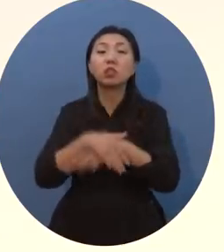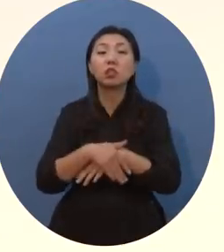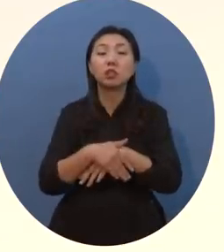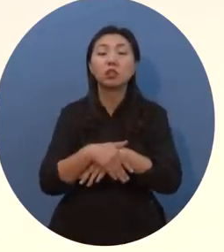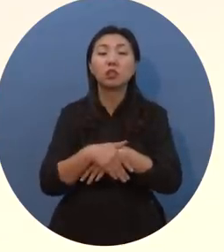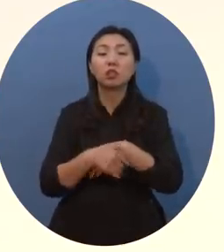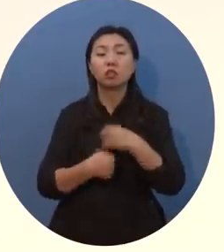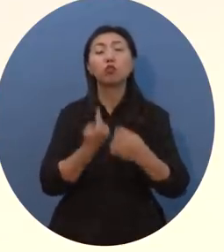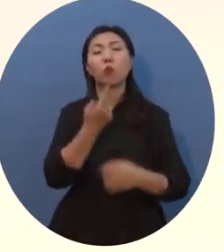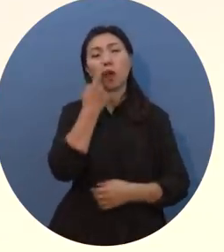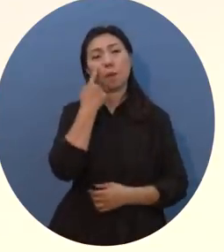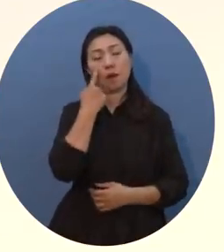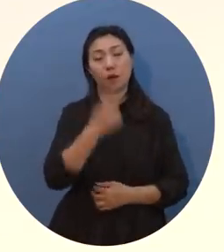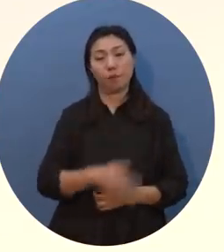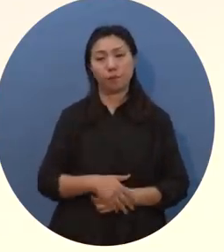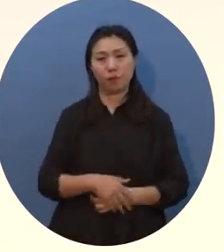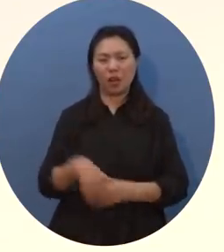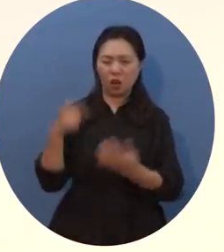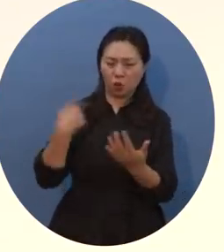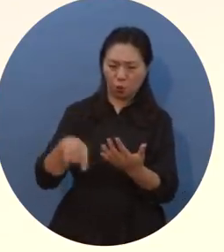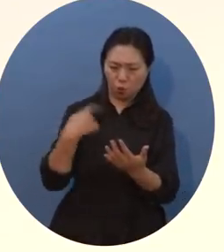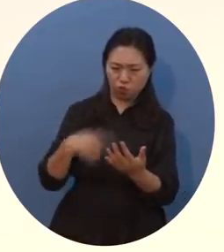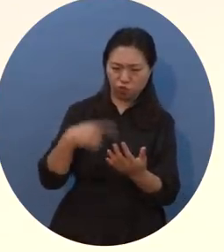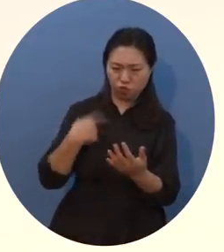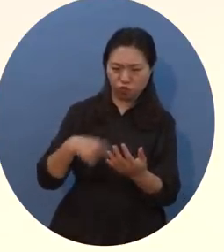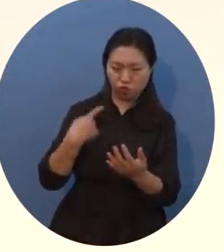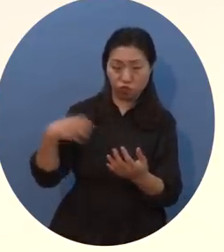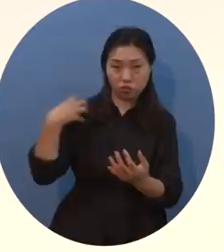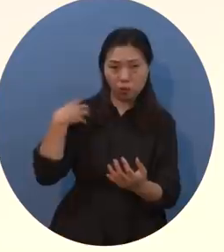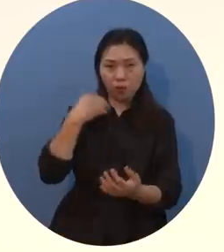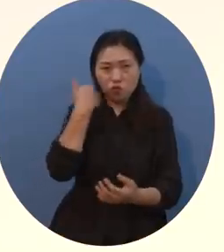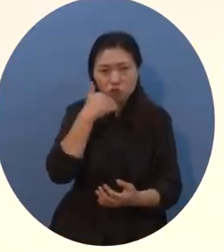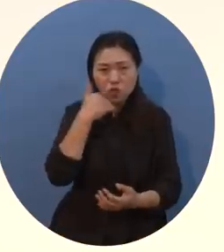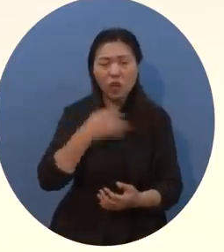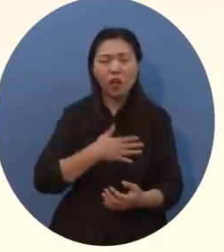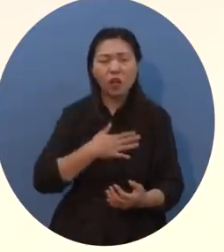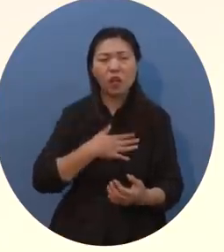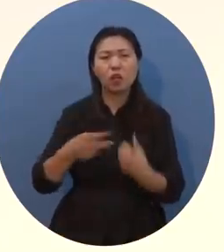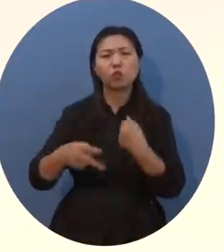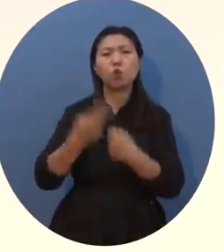나는 이 학습 지도를 초등학교 2학년부터 했어요.